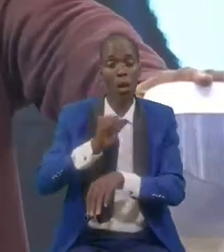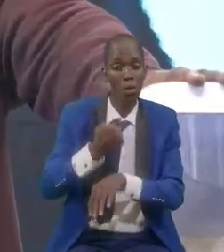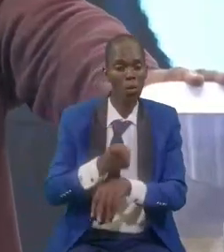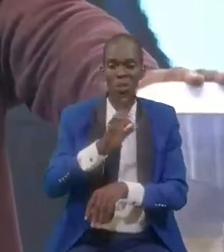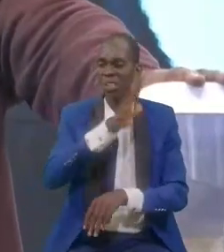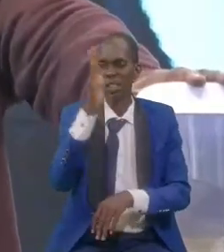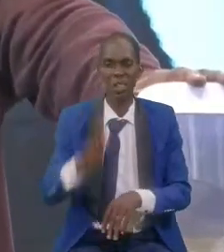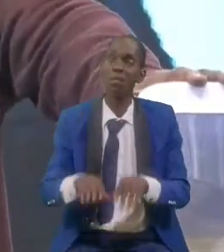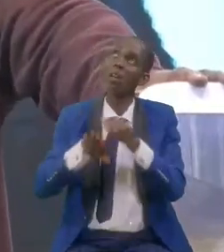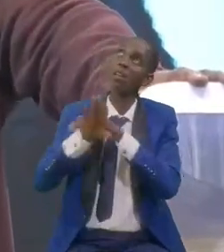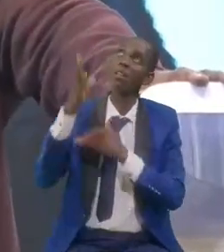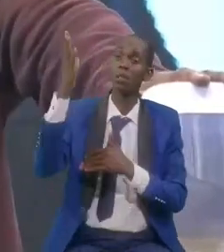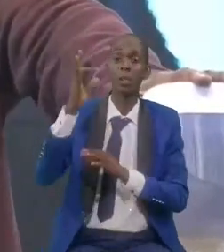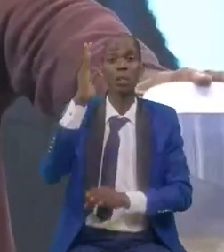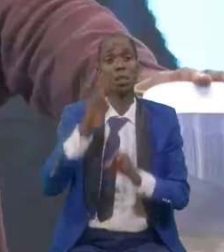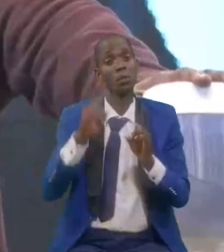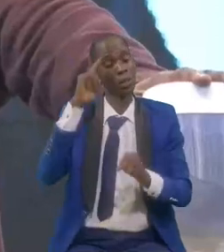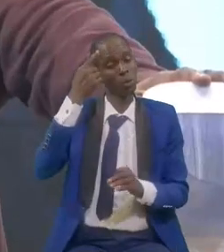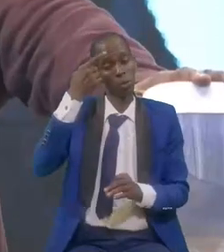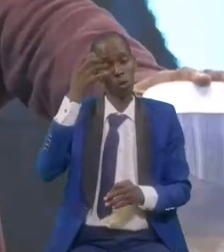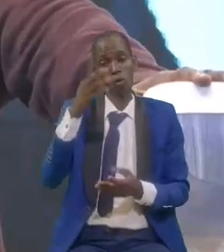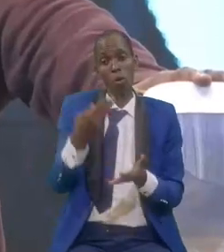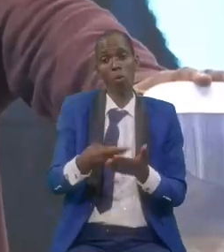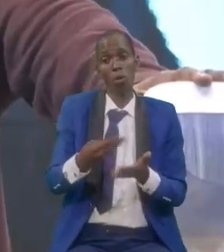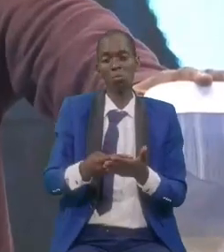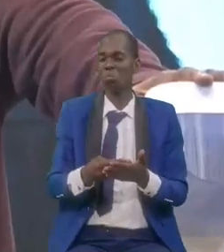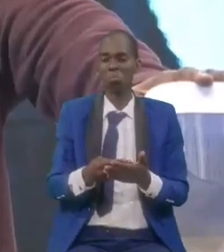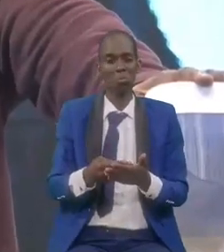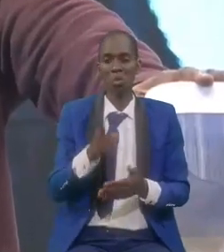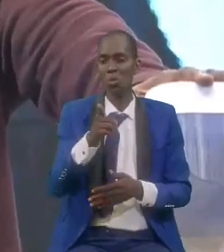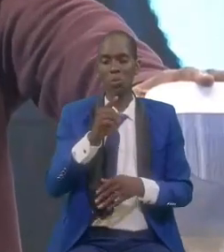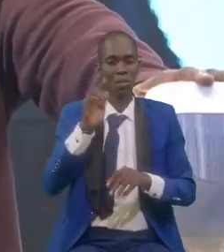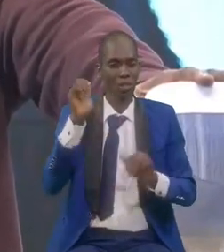marcher, ni par l'argent. Si ce n'est pas l'argent,